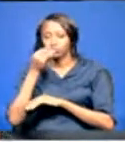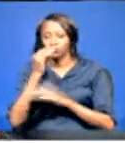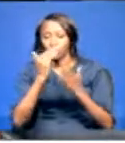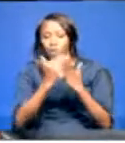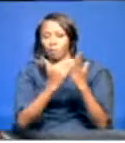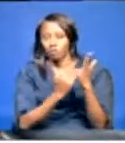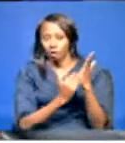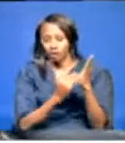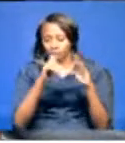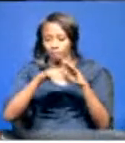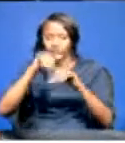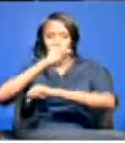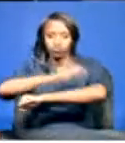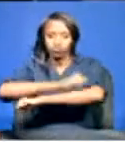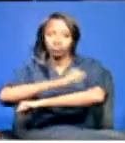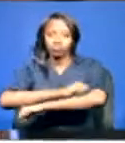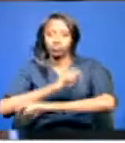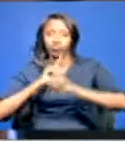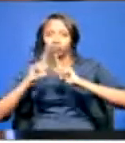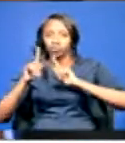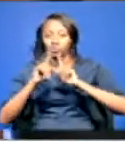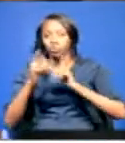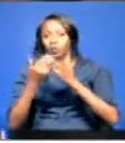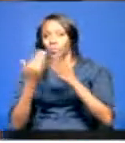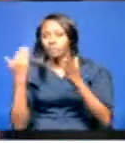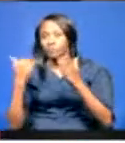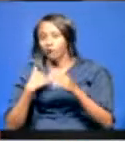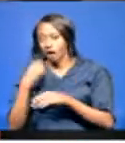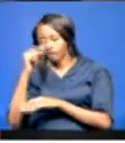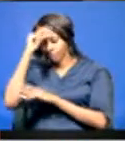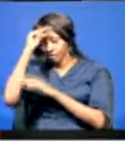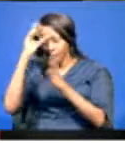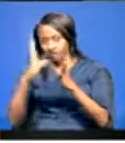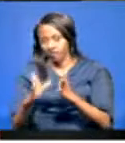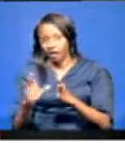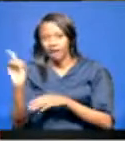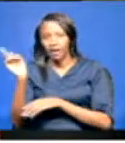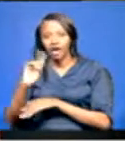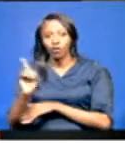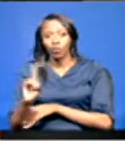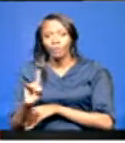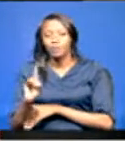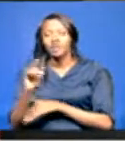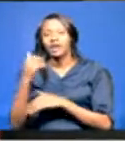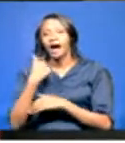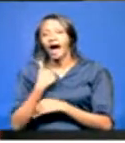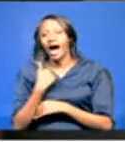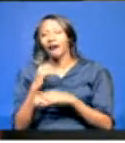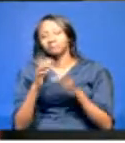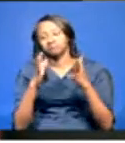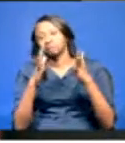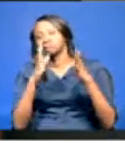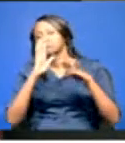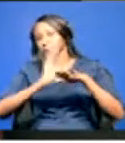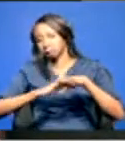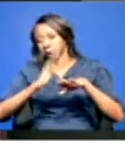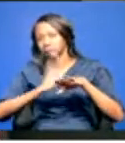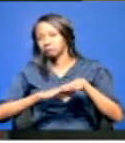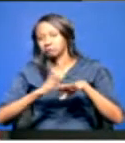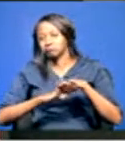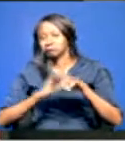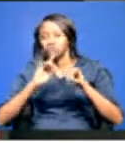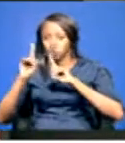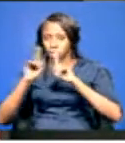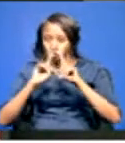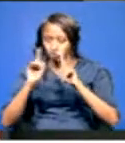Matamshi hayo yaliyokaririwa na naibu governor wa kaunti ya Nairobi, Njoroge Mushiri, aliyepongeza hatua hiyo na akatoa wito kwa wadau